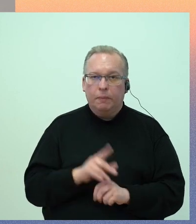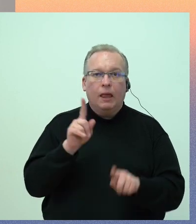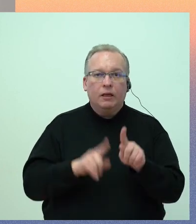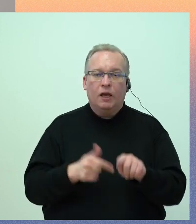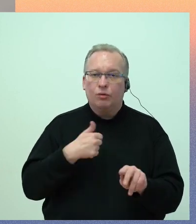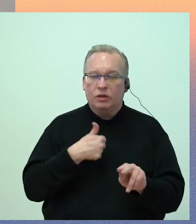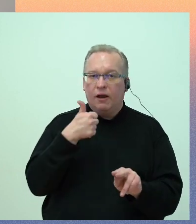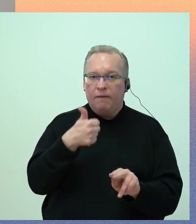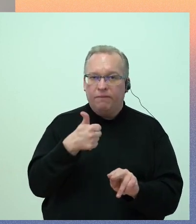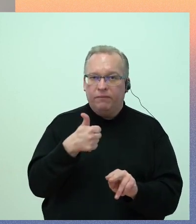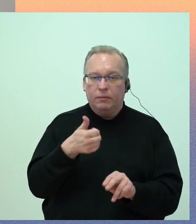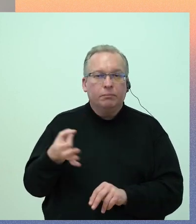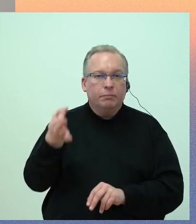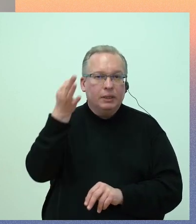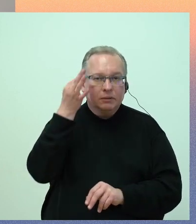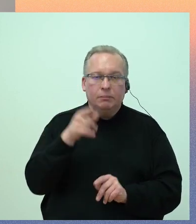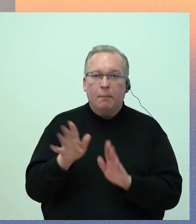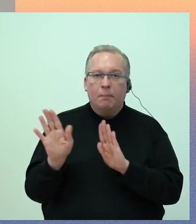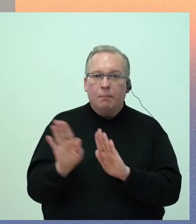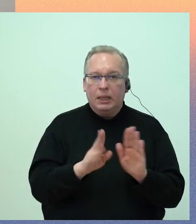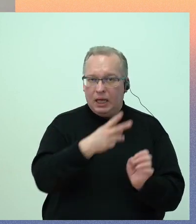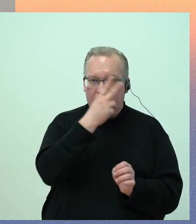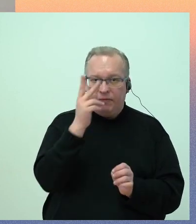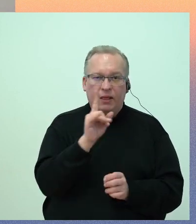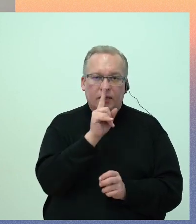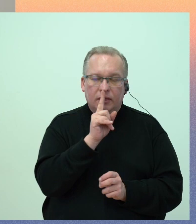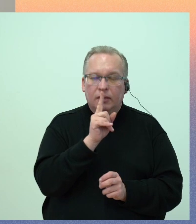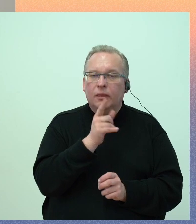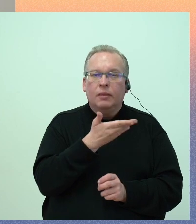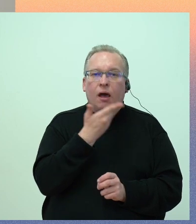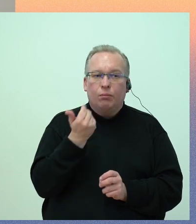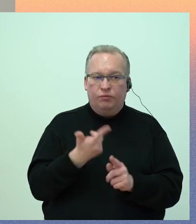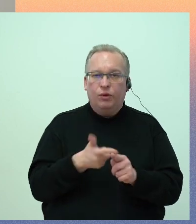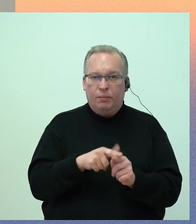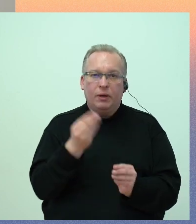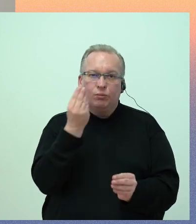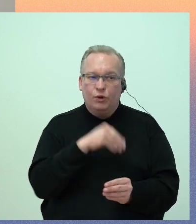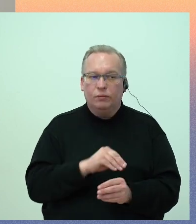Jeigu aš gerai atsimenu, ta padėtis Lietuvoje taip pat nebuvo labai puiki.